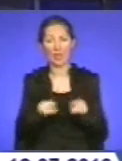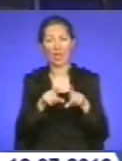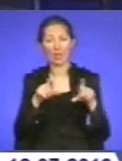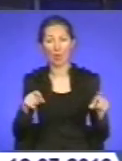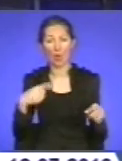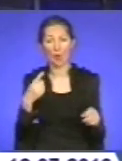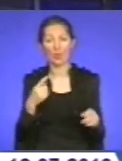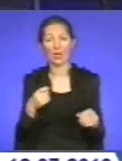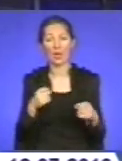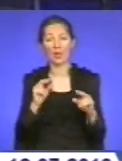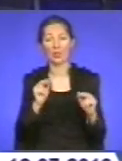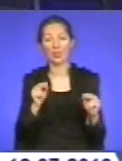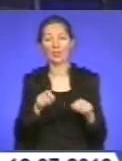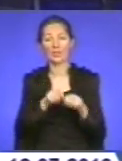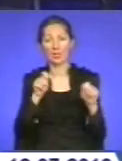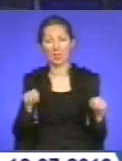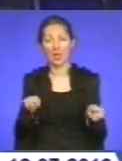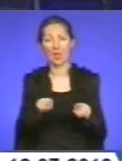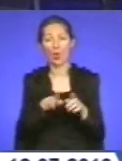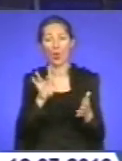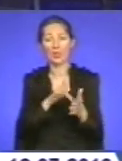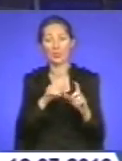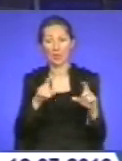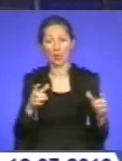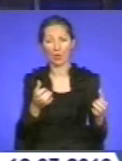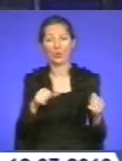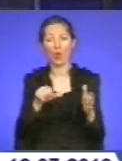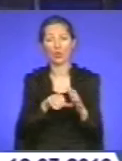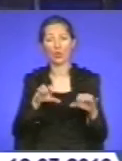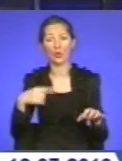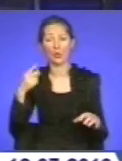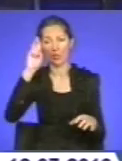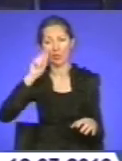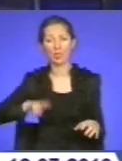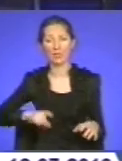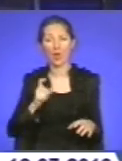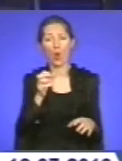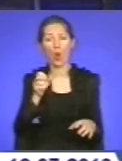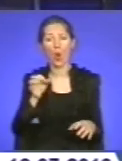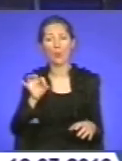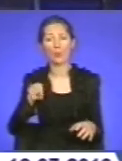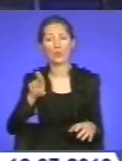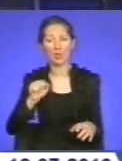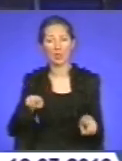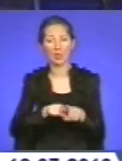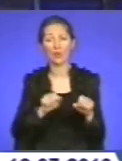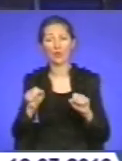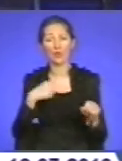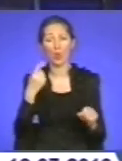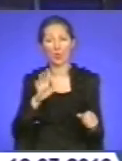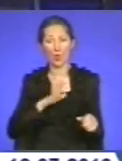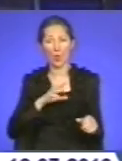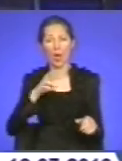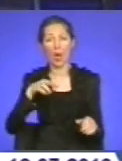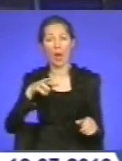центрів адмінпослуг взяв участь голова обласної державної адміністрації Валентин Хоптян. Також керівник області побував в Маріїському духовному центрі, що в